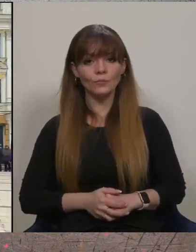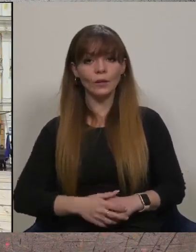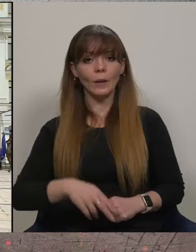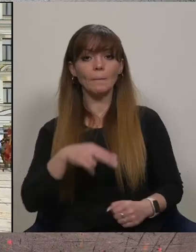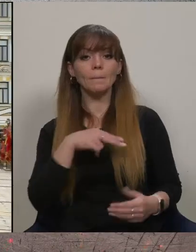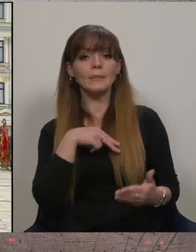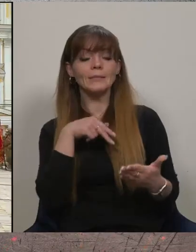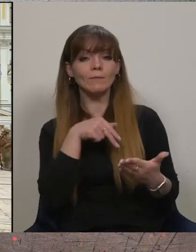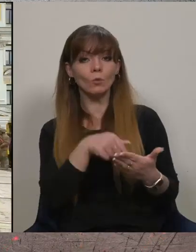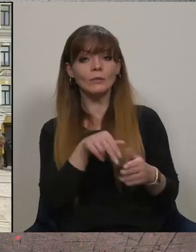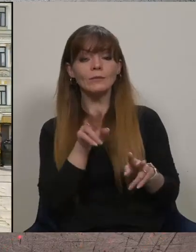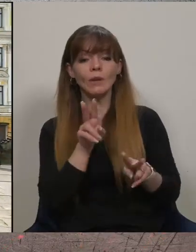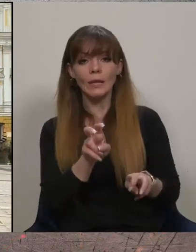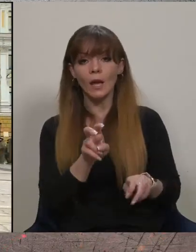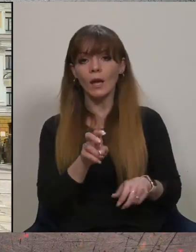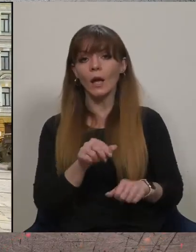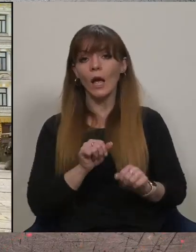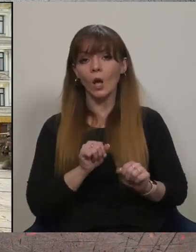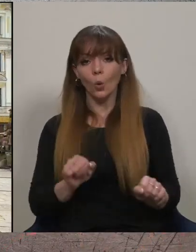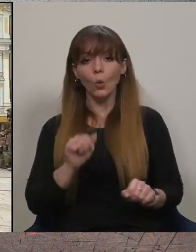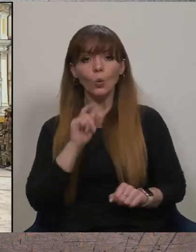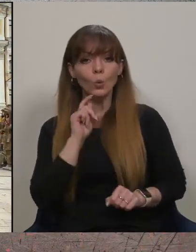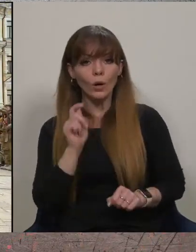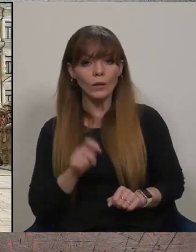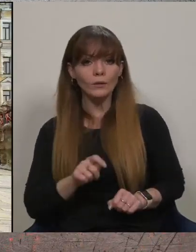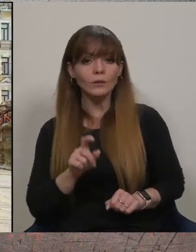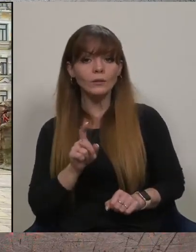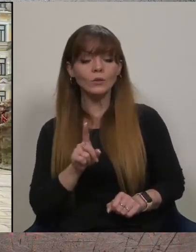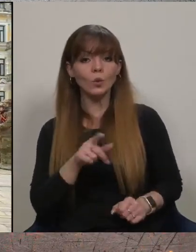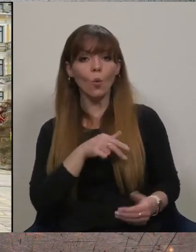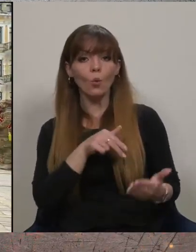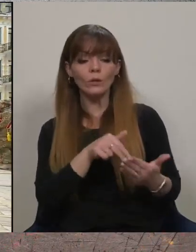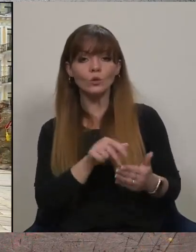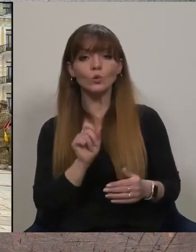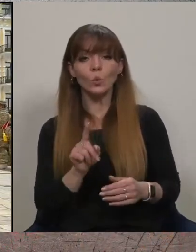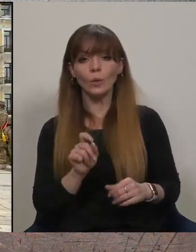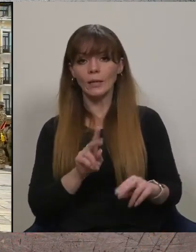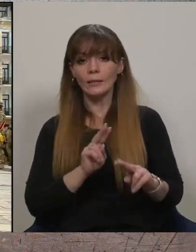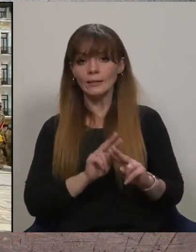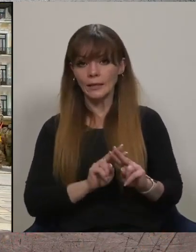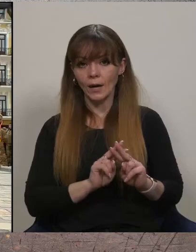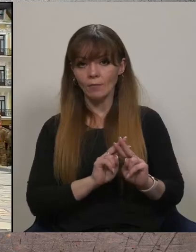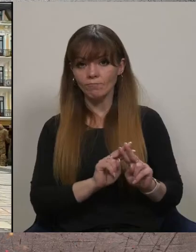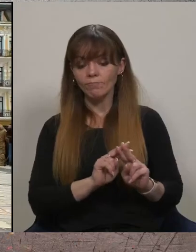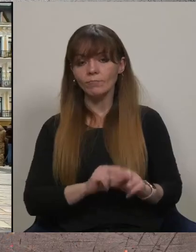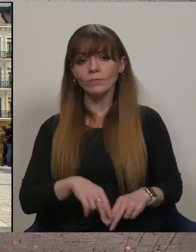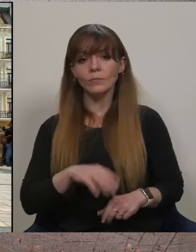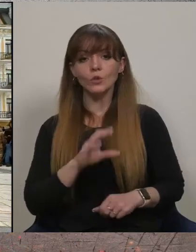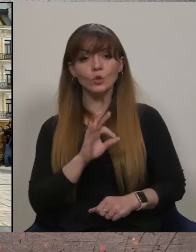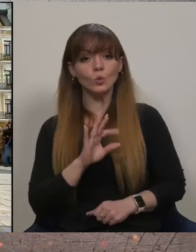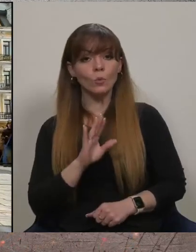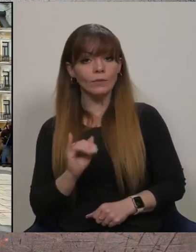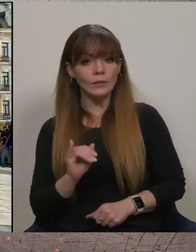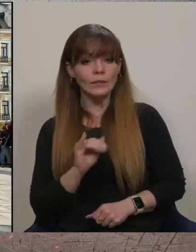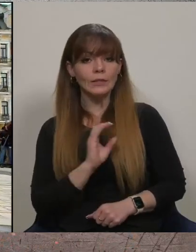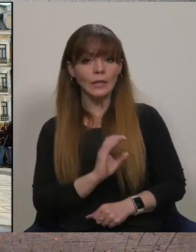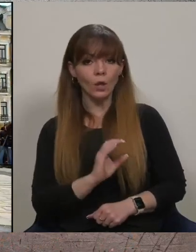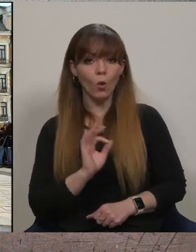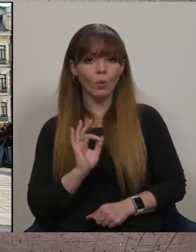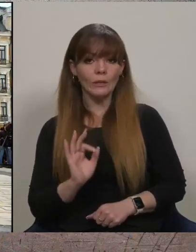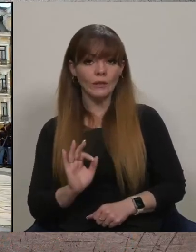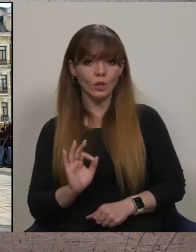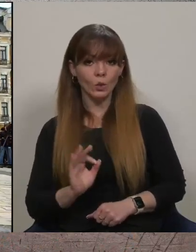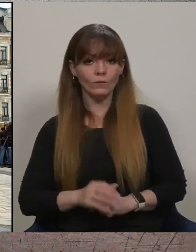Присвоєно звання Герой України з удостоєнням ордена Золота Зірка Сові Сергію